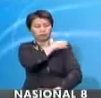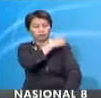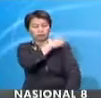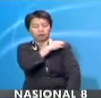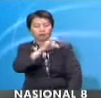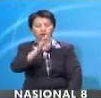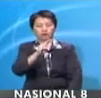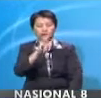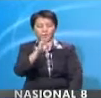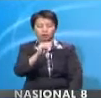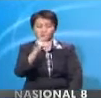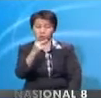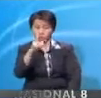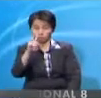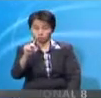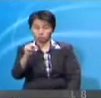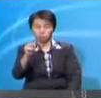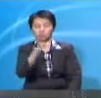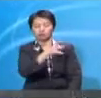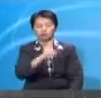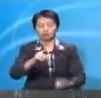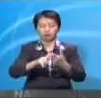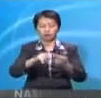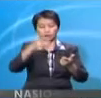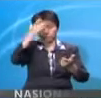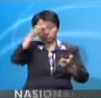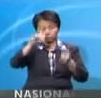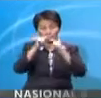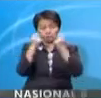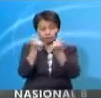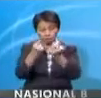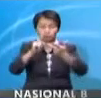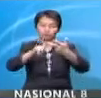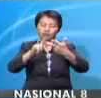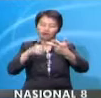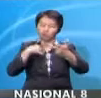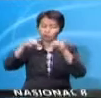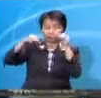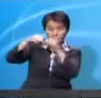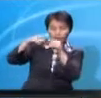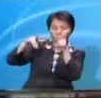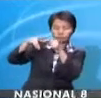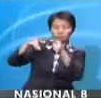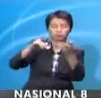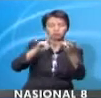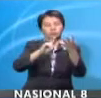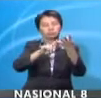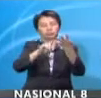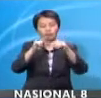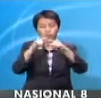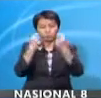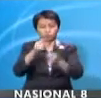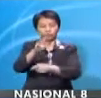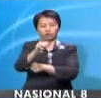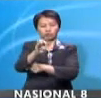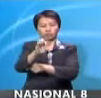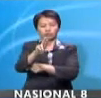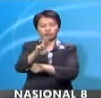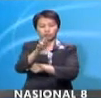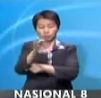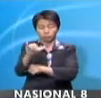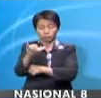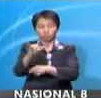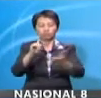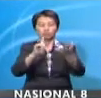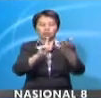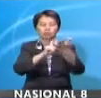pegawai-pegawai MKN. Smart team kita, pasukan smart team kita, pasukan Mercy